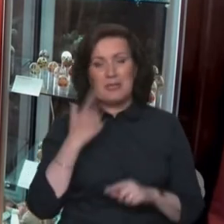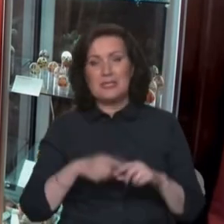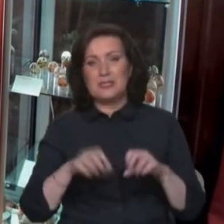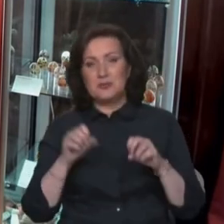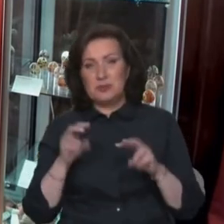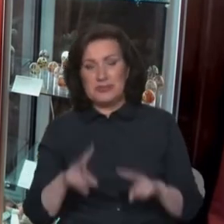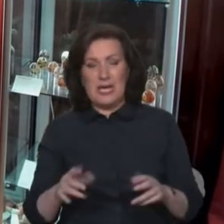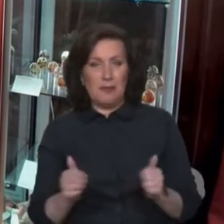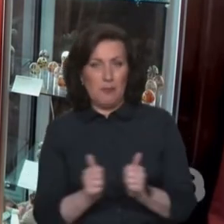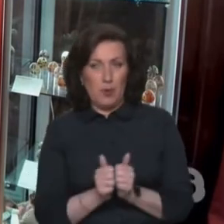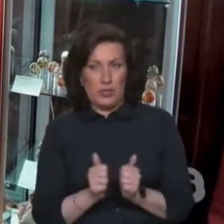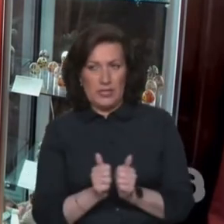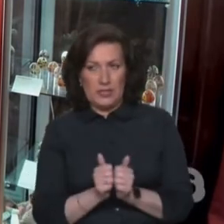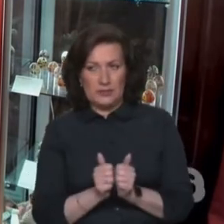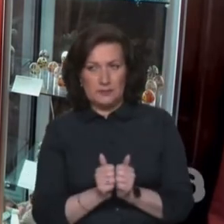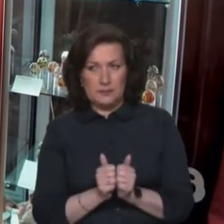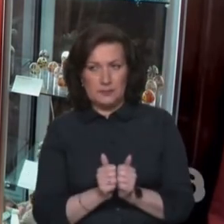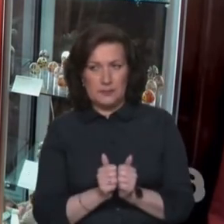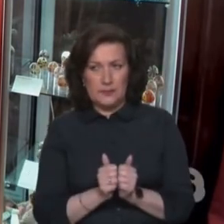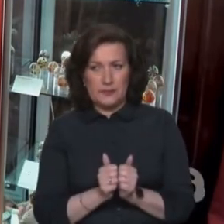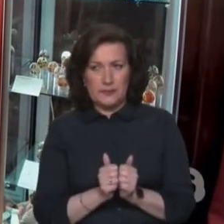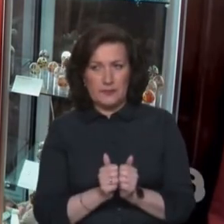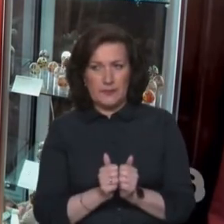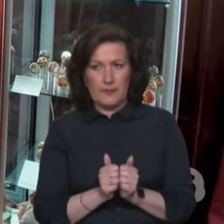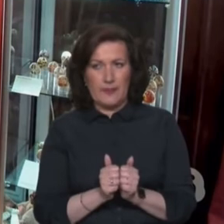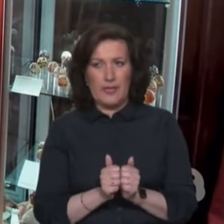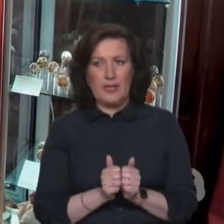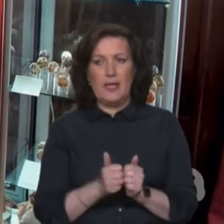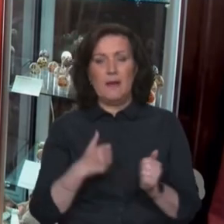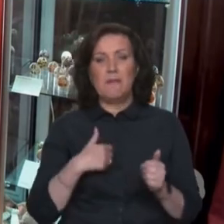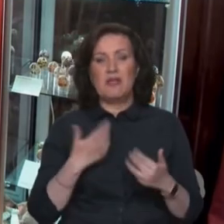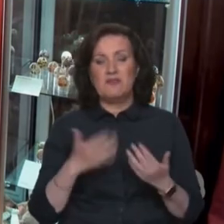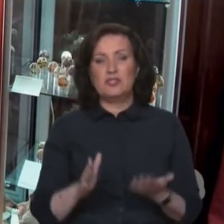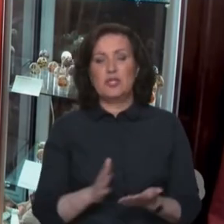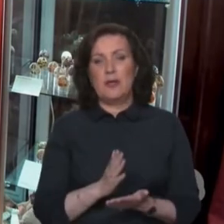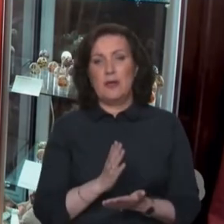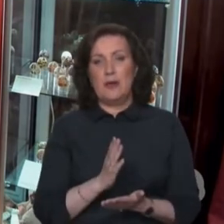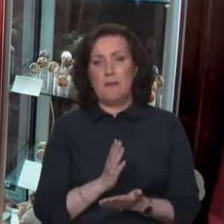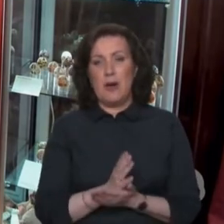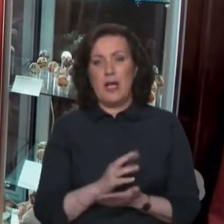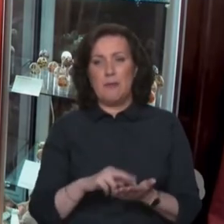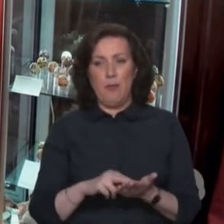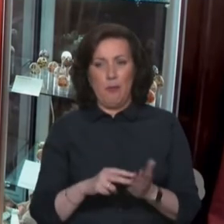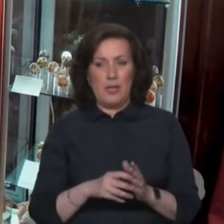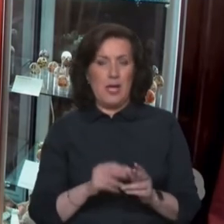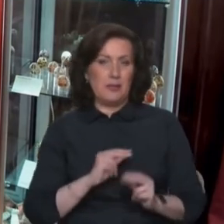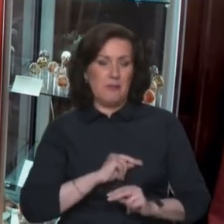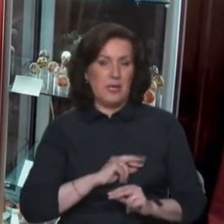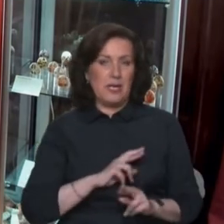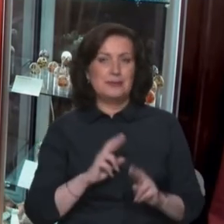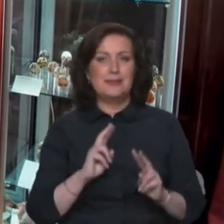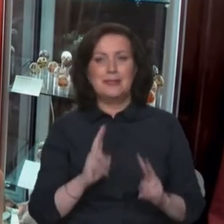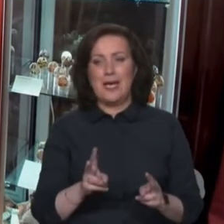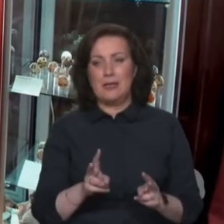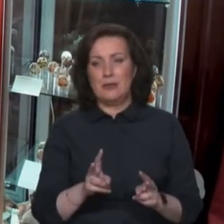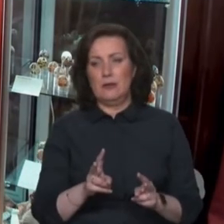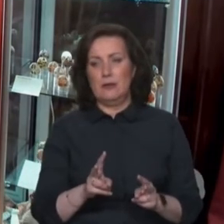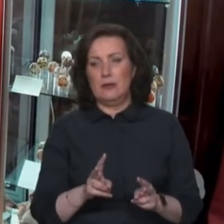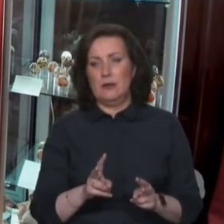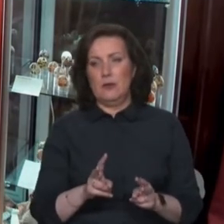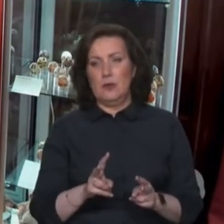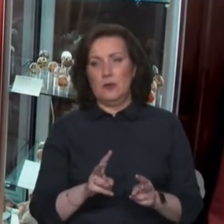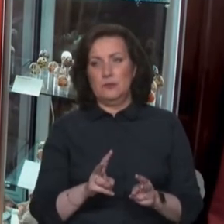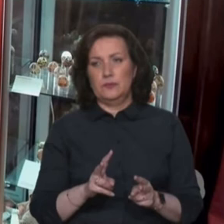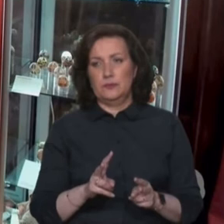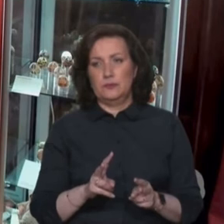спеціальної партнерства. На тім випадку ми вже маємо план праці, як добавити до